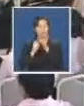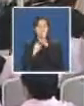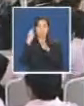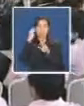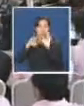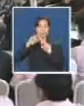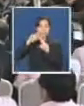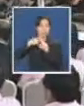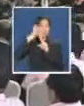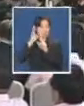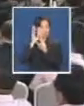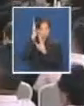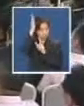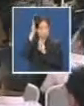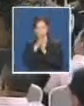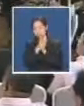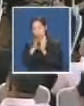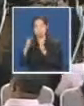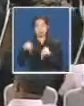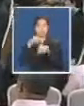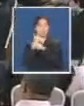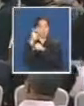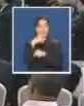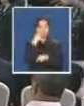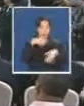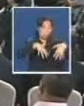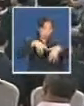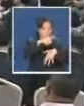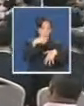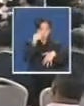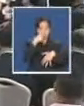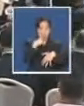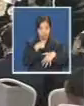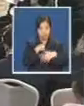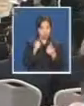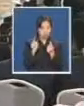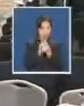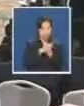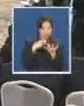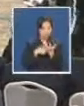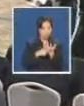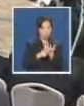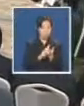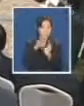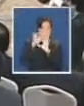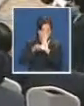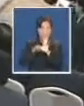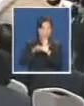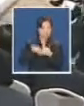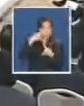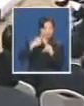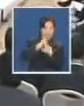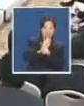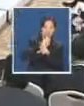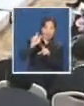ไปเปิดโอกาสให้พี่น้องประชาชนเนี่ยสามารถสมทบเงินนะครับไม่เกิน 100บาทต่อเดือนแล้วก็